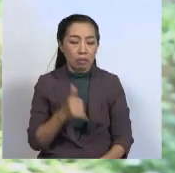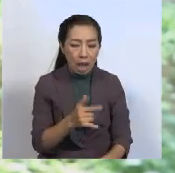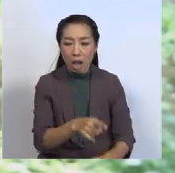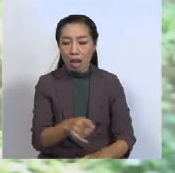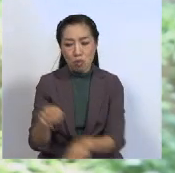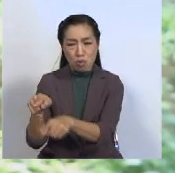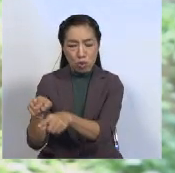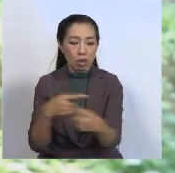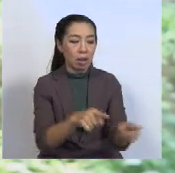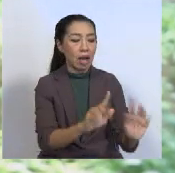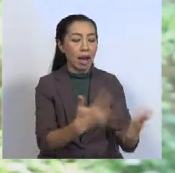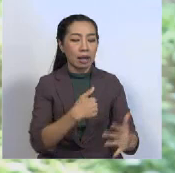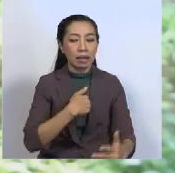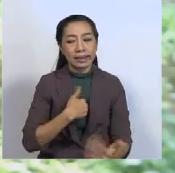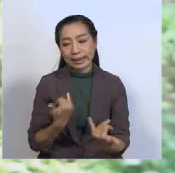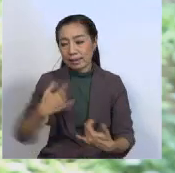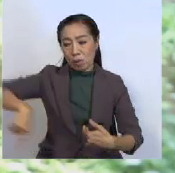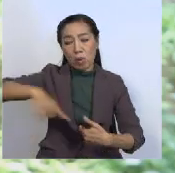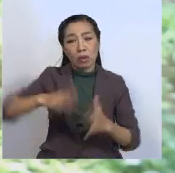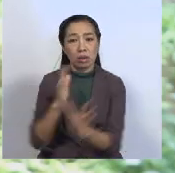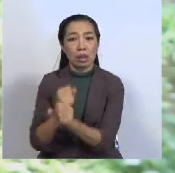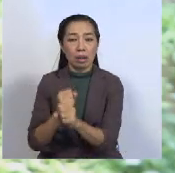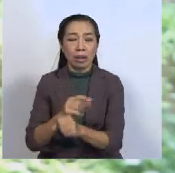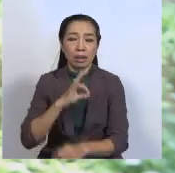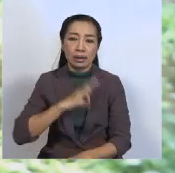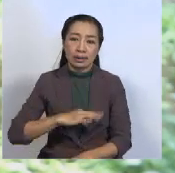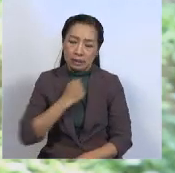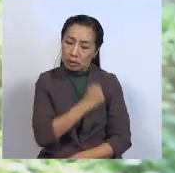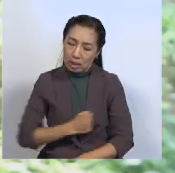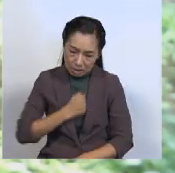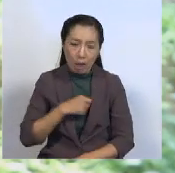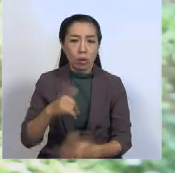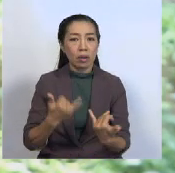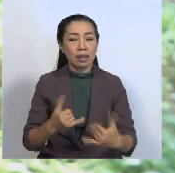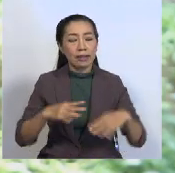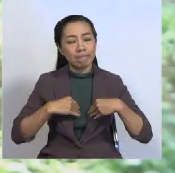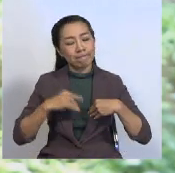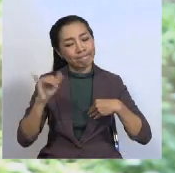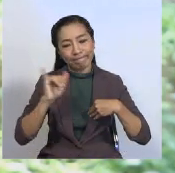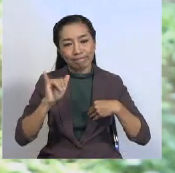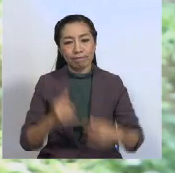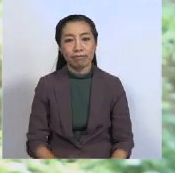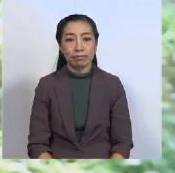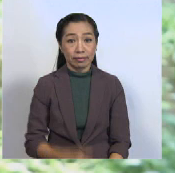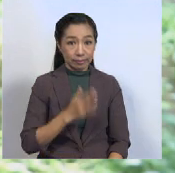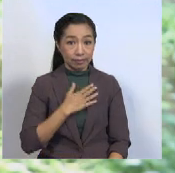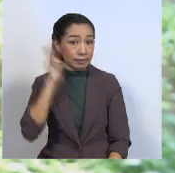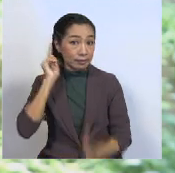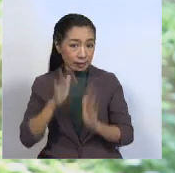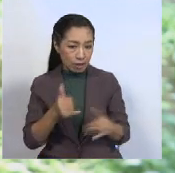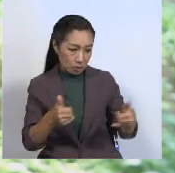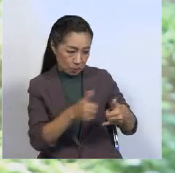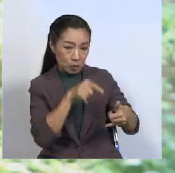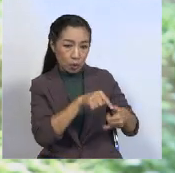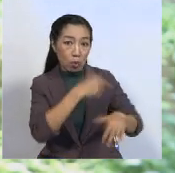ยังไม่มีใครที่แบบทำใจได้มันเฉียบพลัน ตอนนี้ผมอยู่กับทีมพี่เลี้ยงนะครับเป็นหัวหน้าทีมพี่เลี้ยงอีกคนหนึ่